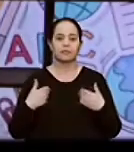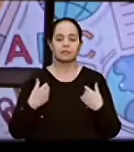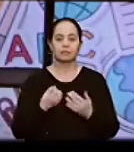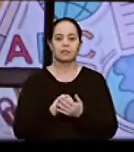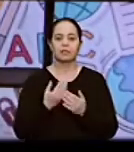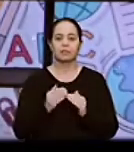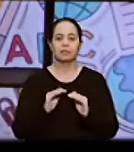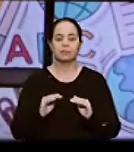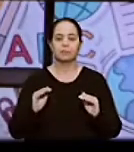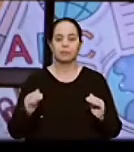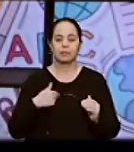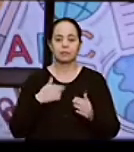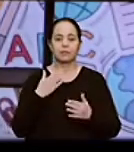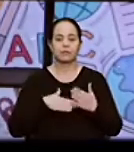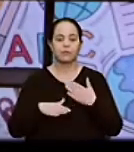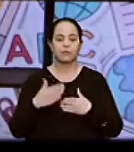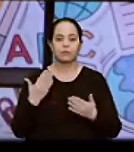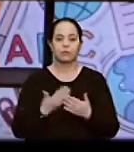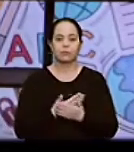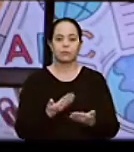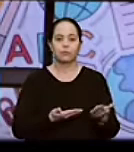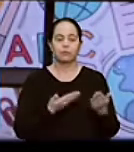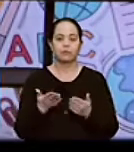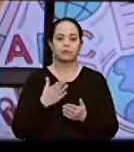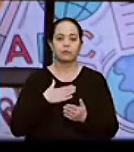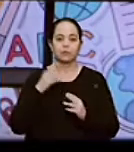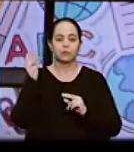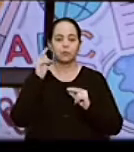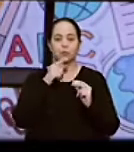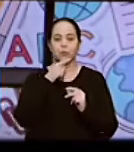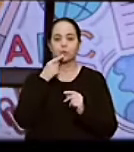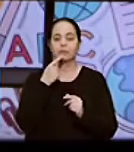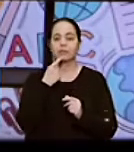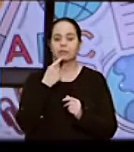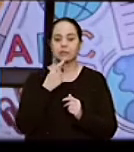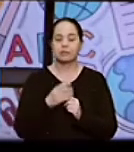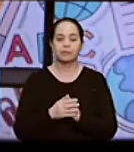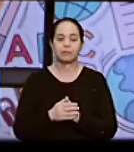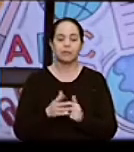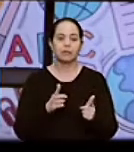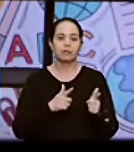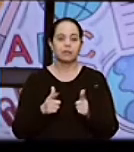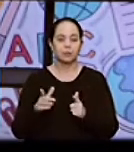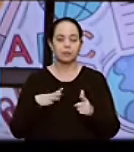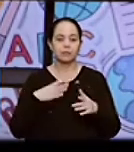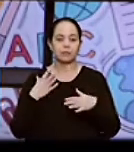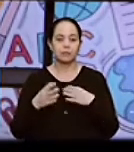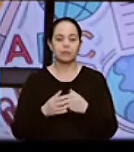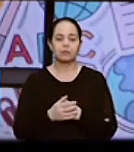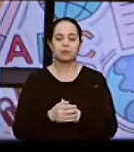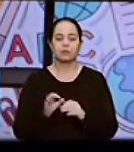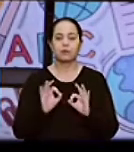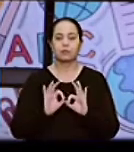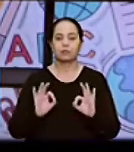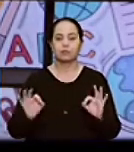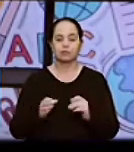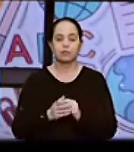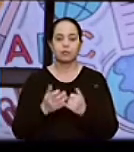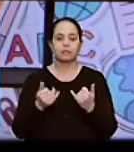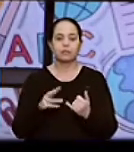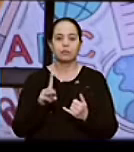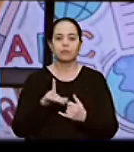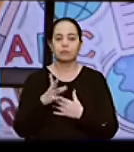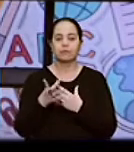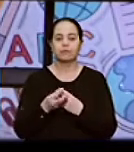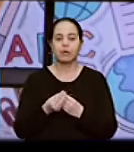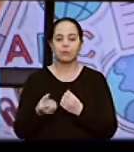Здравствуйте, дорогие ребята! Я рада вас вновь приветствовать на нашем уроке русского языка. Готовы заниматься? Отлично! Сегодня